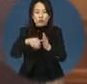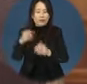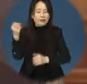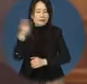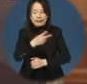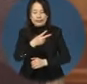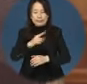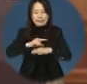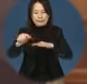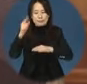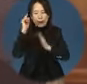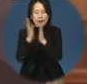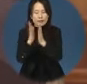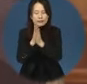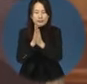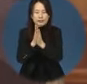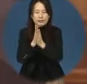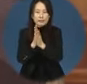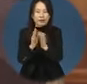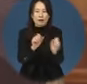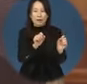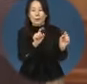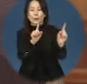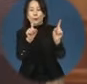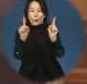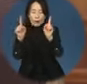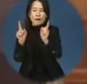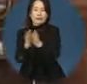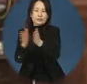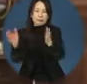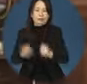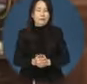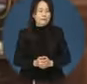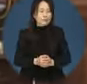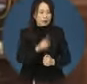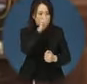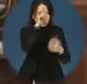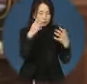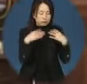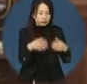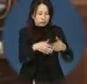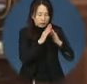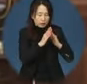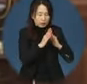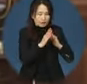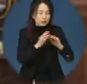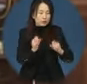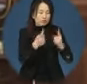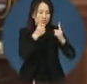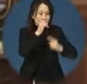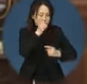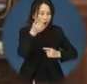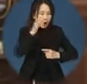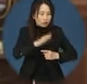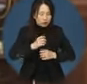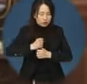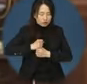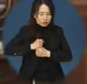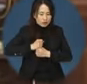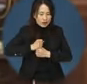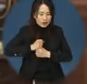지방자치가 본격적으로 부활하게 됐으니까 우리 정부 수립과 동시에 있었는데 에 군사정보 동안의 없으셨던 것이고